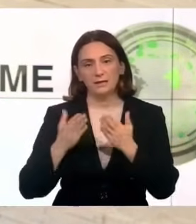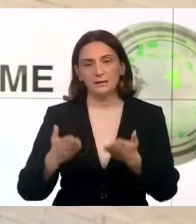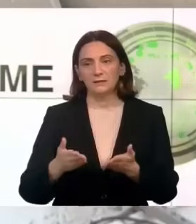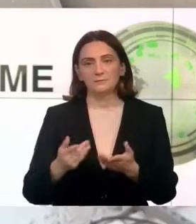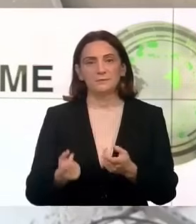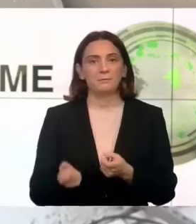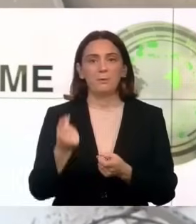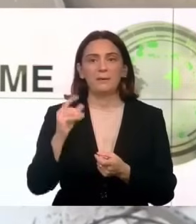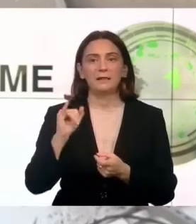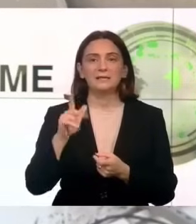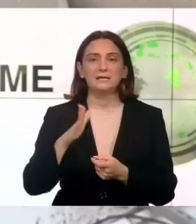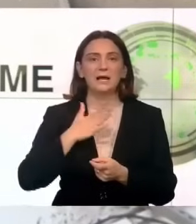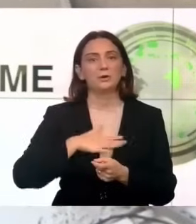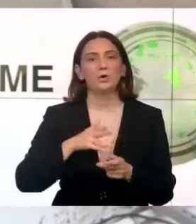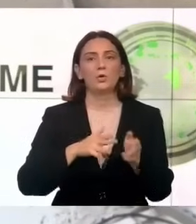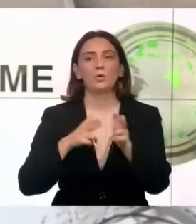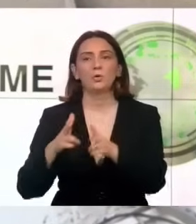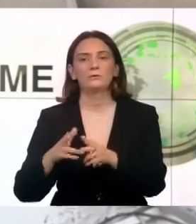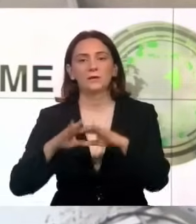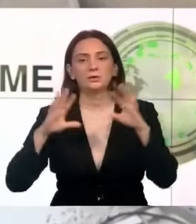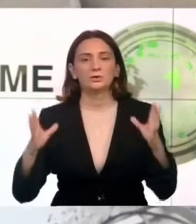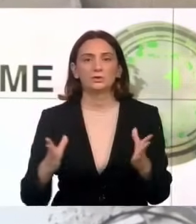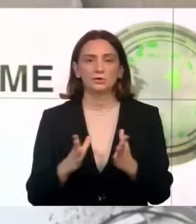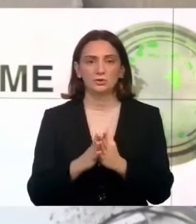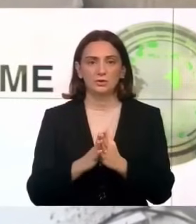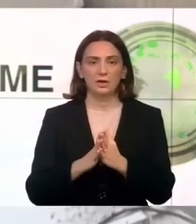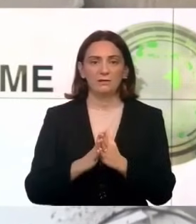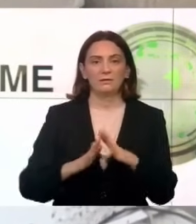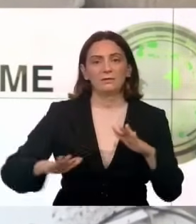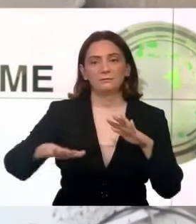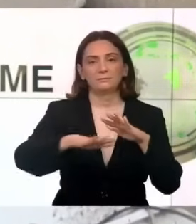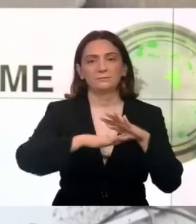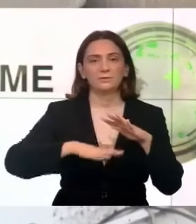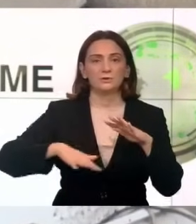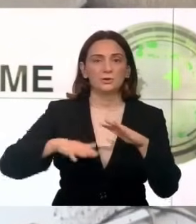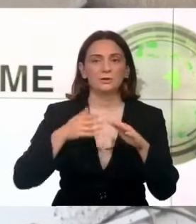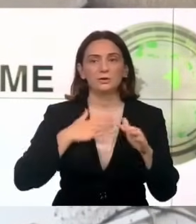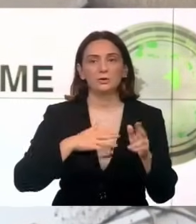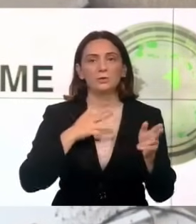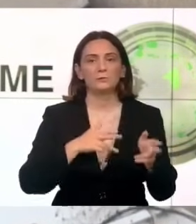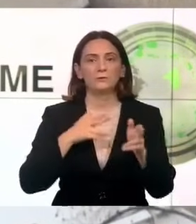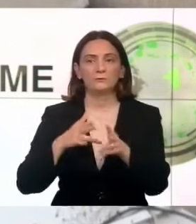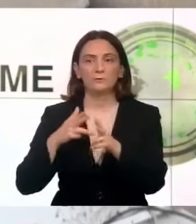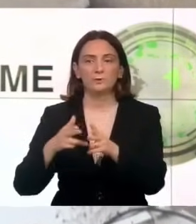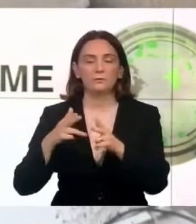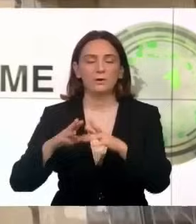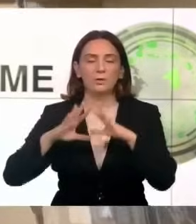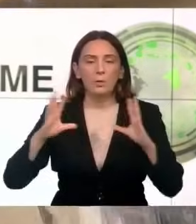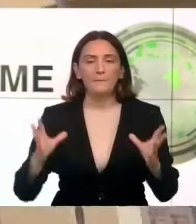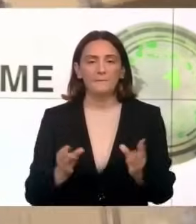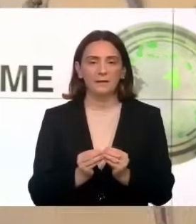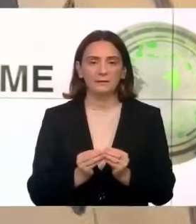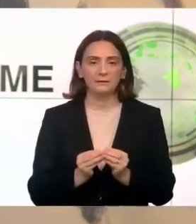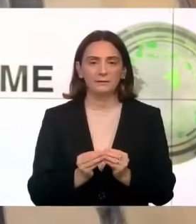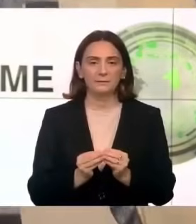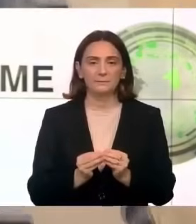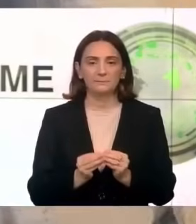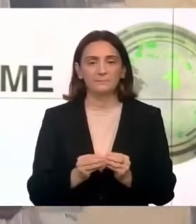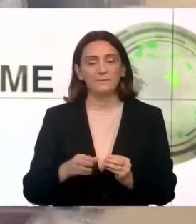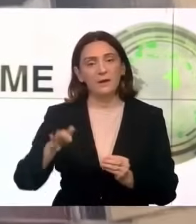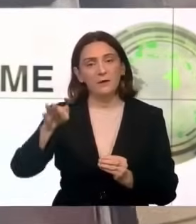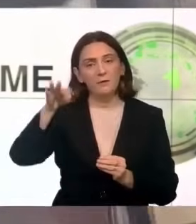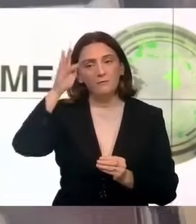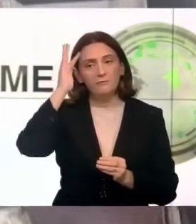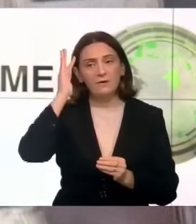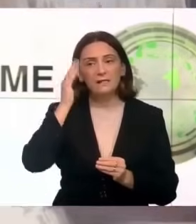e cila kërkon që në Libanin jugor të mos ketë trupa as armatim tjetër përposa atyre të shtetit libanez. Franca ka lidhje